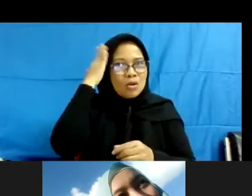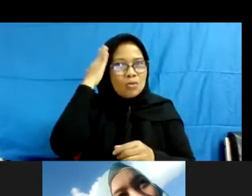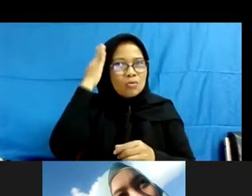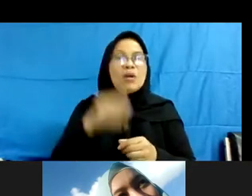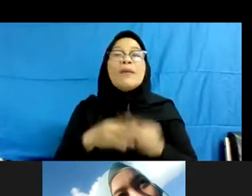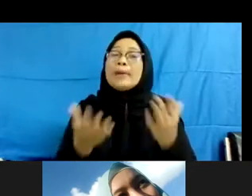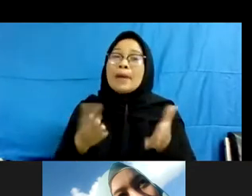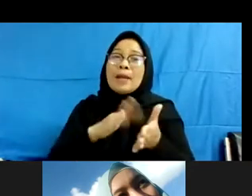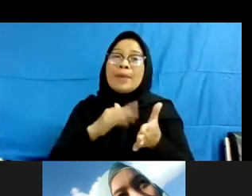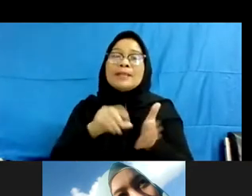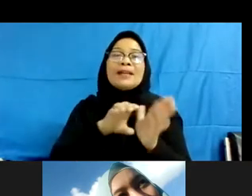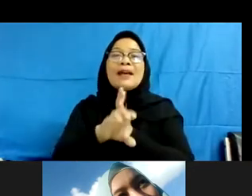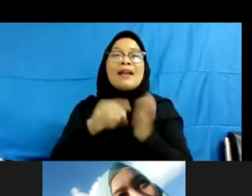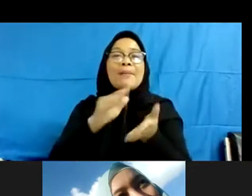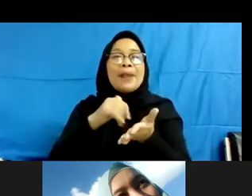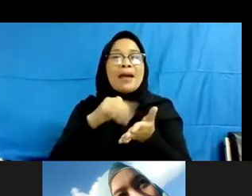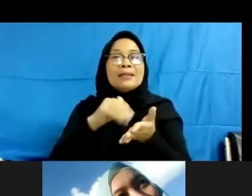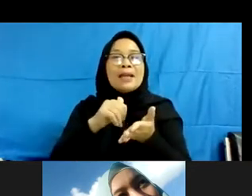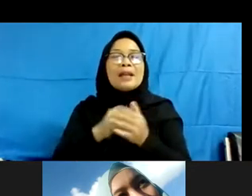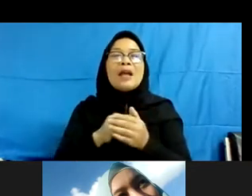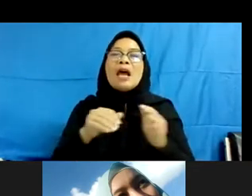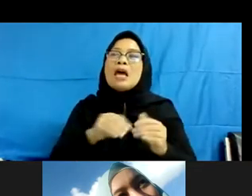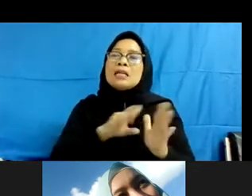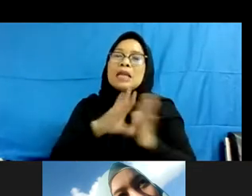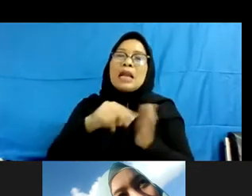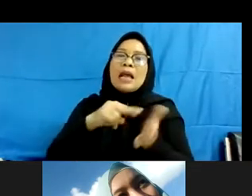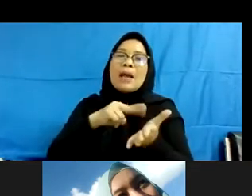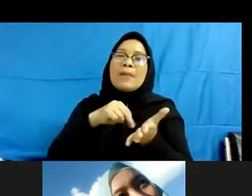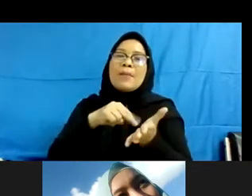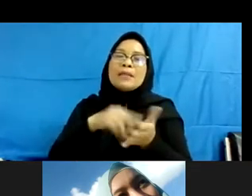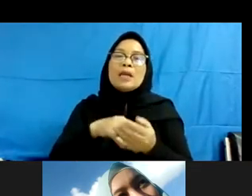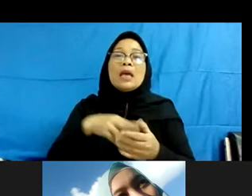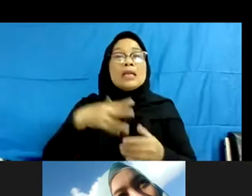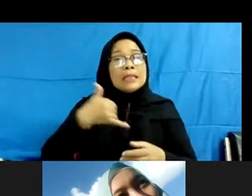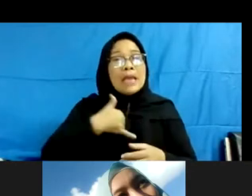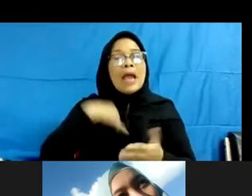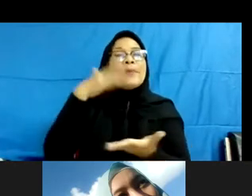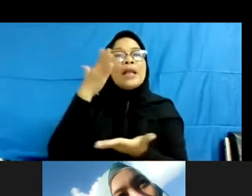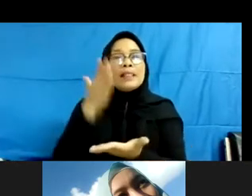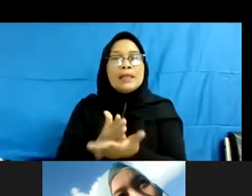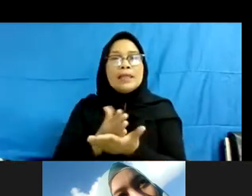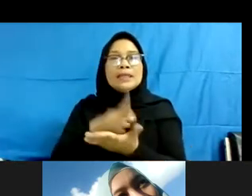gimana caranya baca. Jadi ya udah, kita akhirnya saya berhenti sekolah setahun.